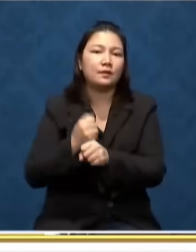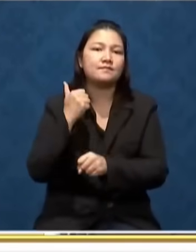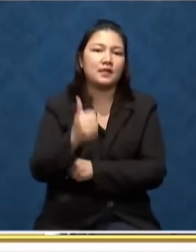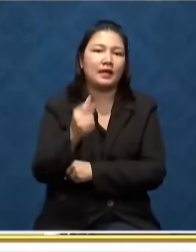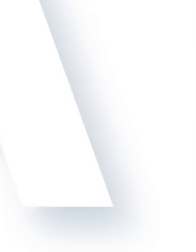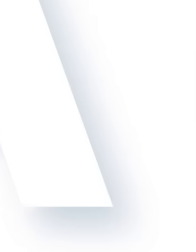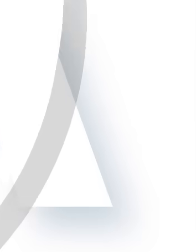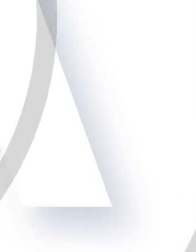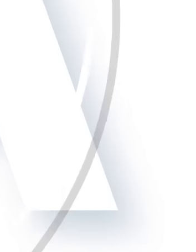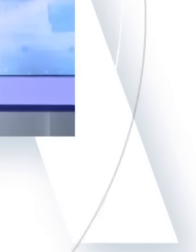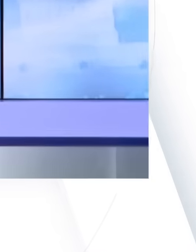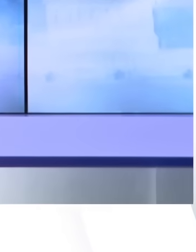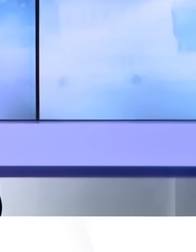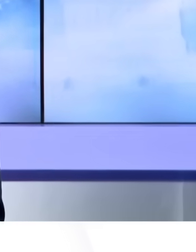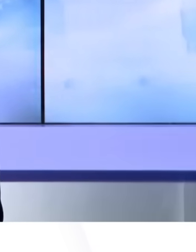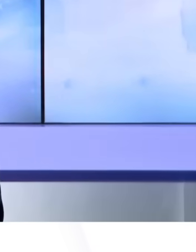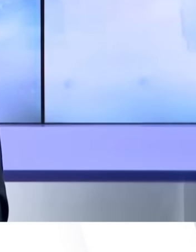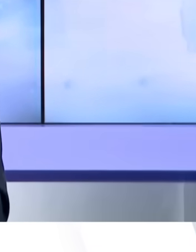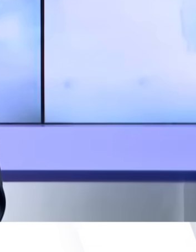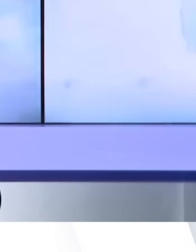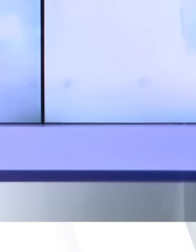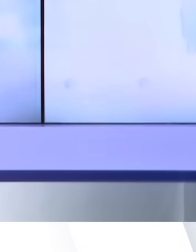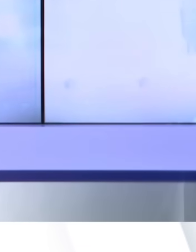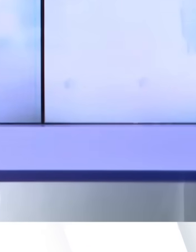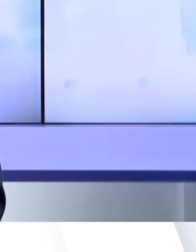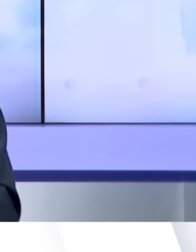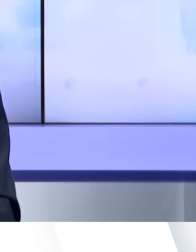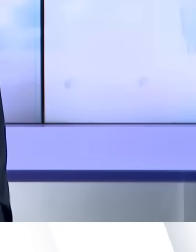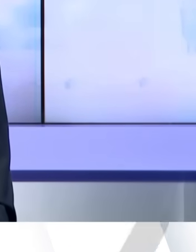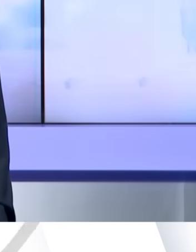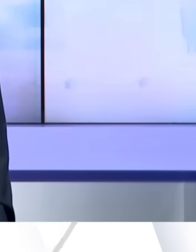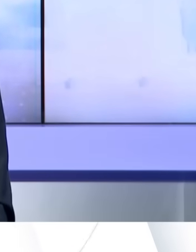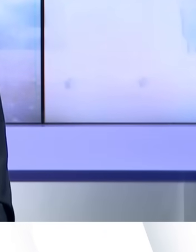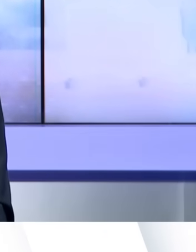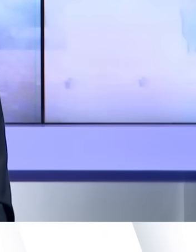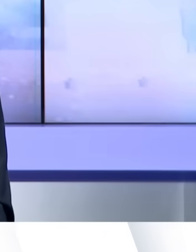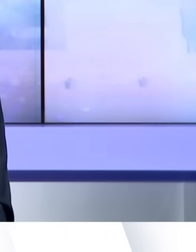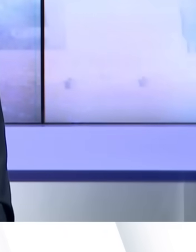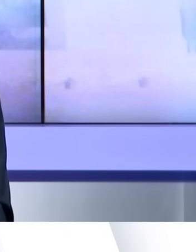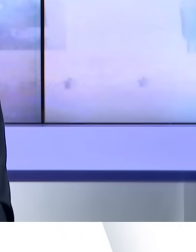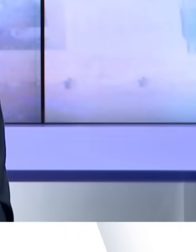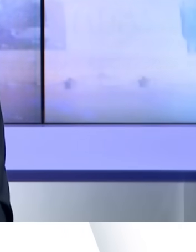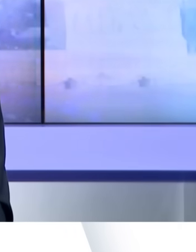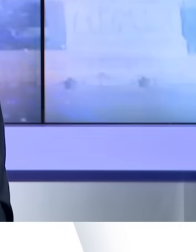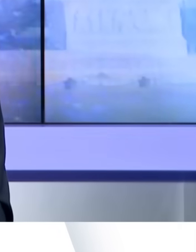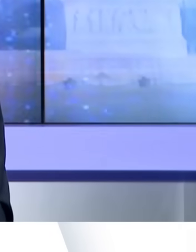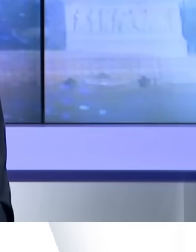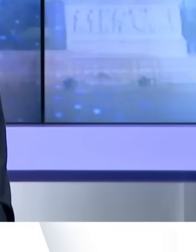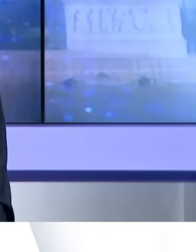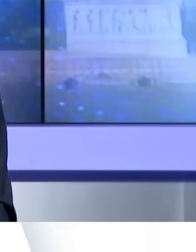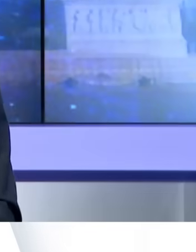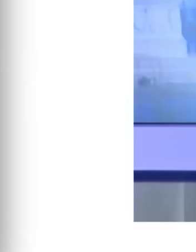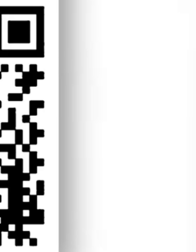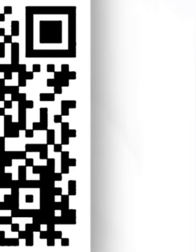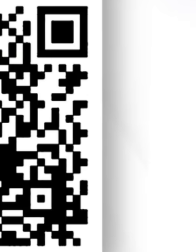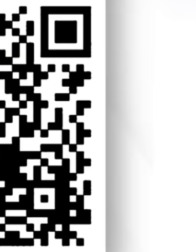จีนสีเทาเหล่านี้ขอบพระคุณครับดูคลิปจบแล้วนะครับอย่าลืมกดติดตามและสมัครสมาชิก YouTubeมติชนทีวีเดียวกันสแกน QR Codeด้วยนะครับ